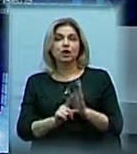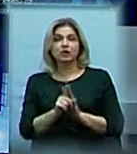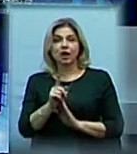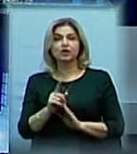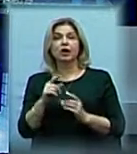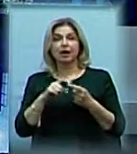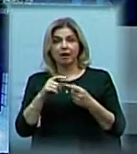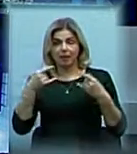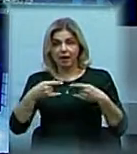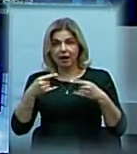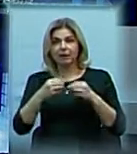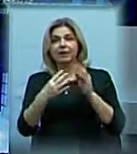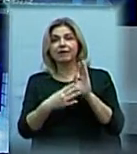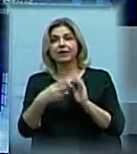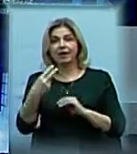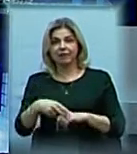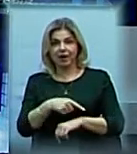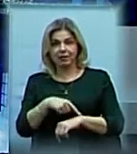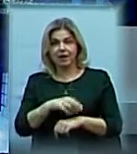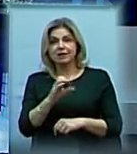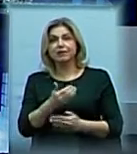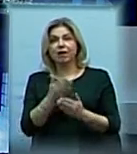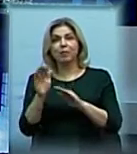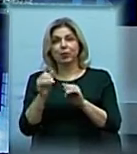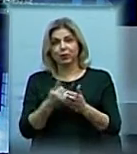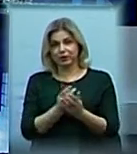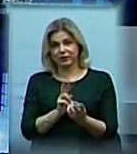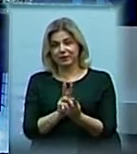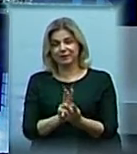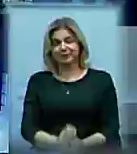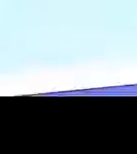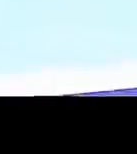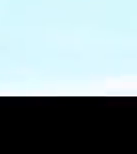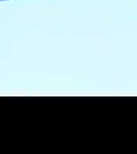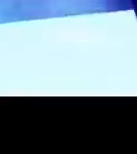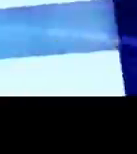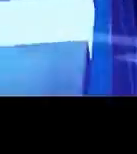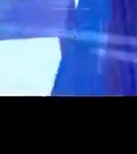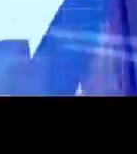Початок прямого ефіру о 19:20. Я прощаюся з вами. До наступної зустрічі.